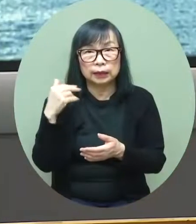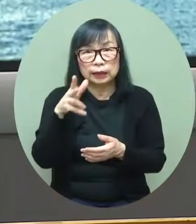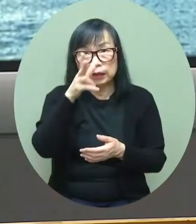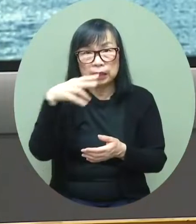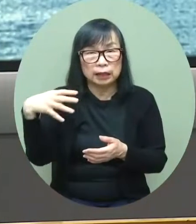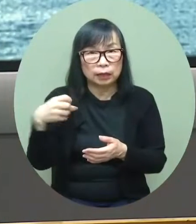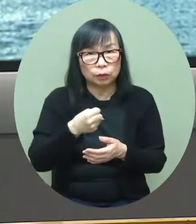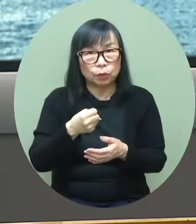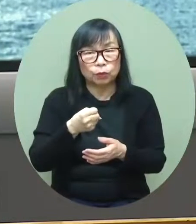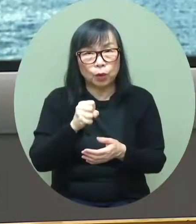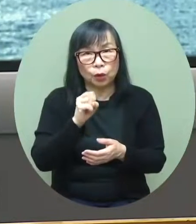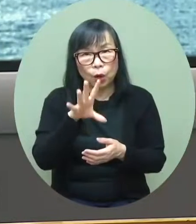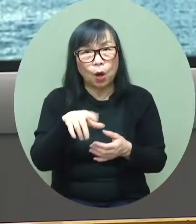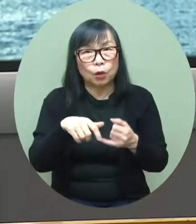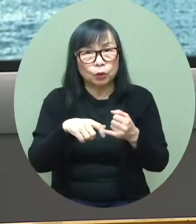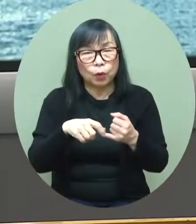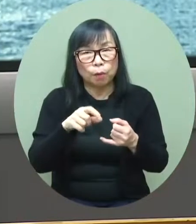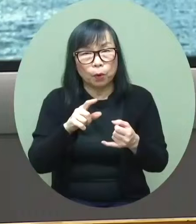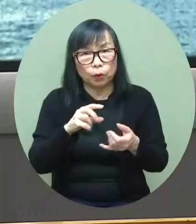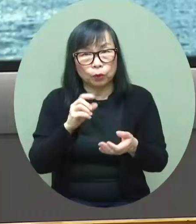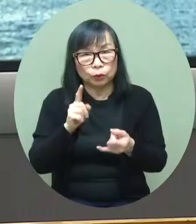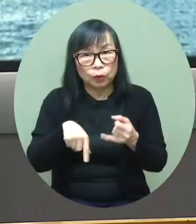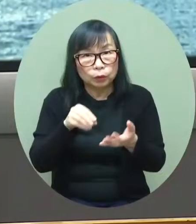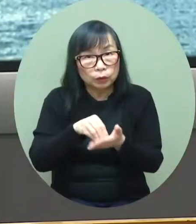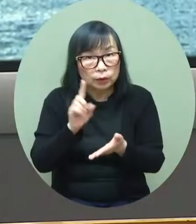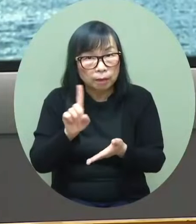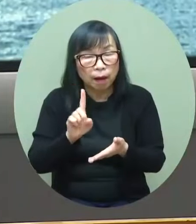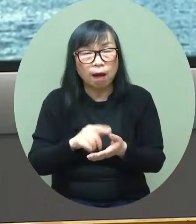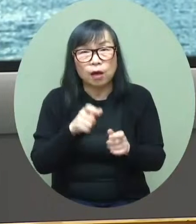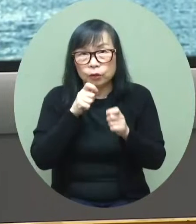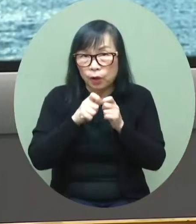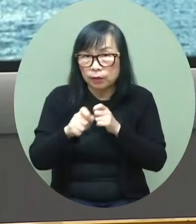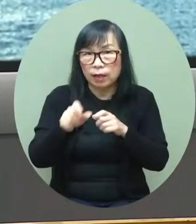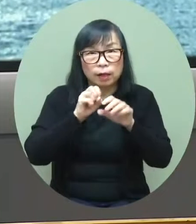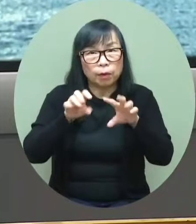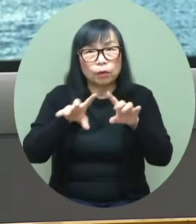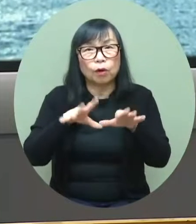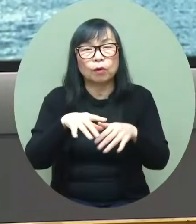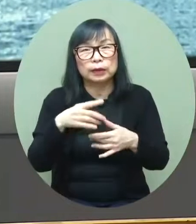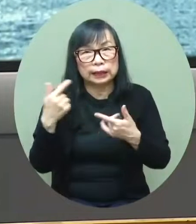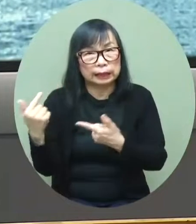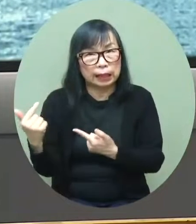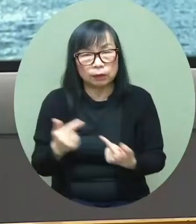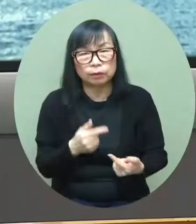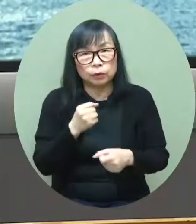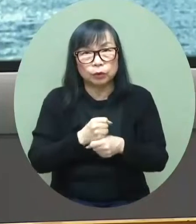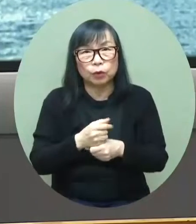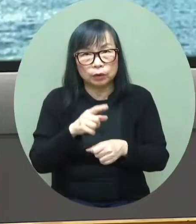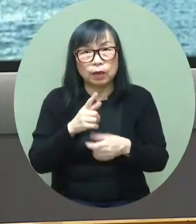裁都有講過一啲嘅初步嘅結果啦。咁但係其實再詳細嘅報告咧，我哋都係仲係做緊，我哋適時都會